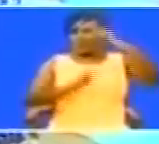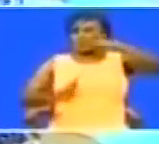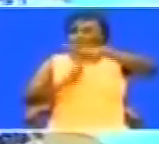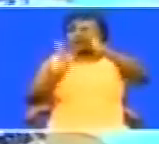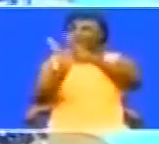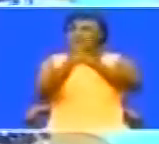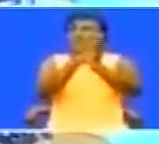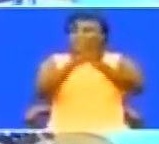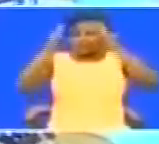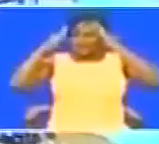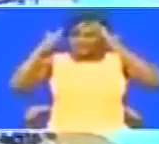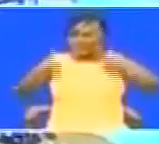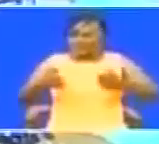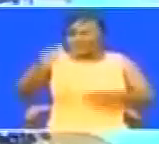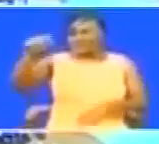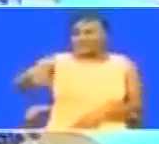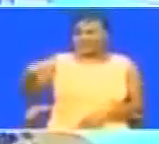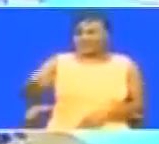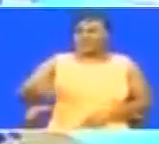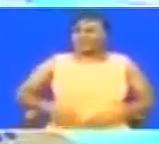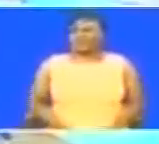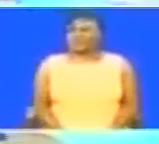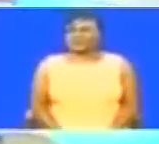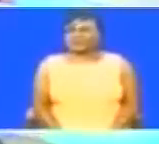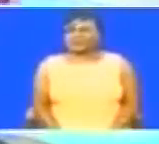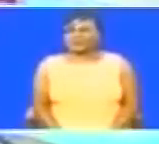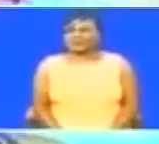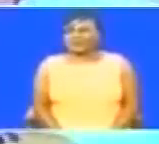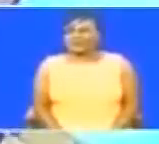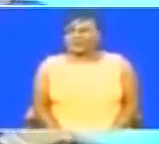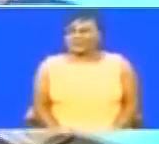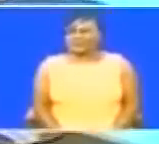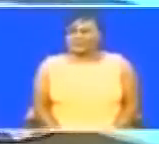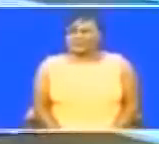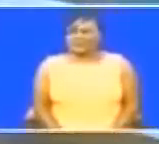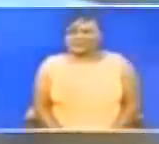zetu kuu ambazo tumezipa kipaumbele hii leo.